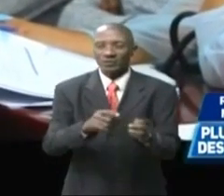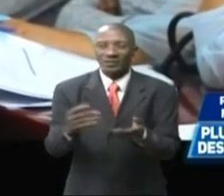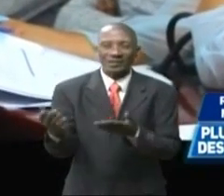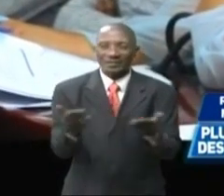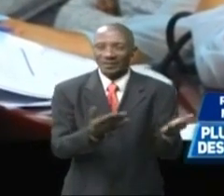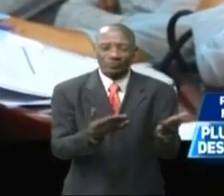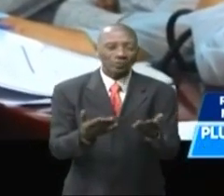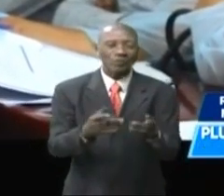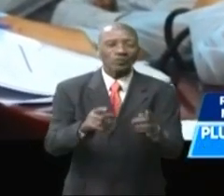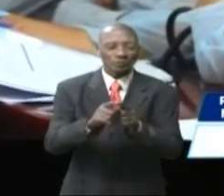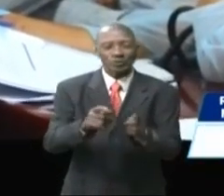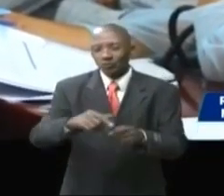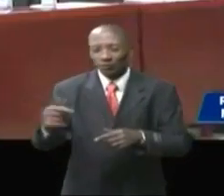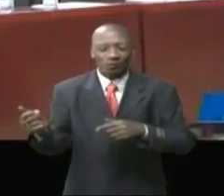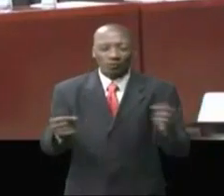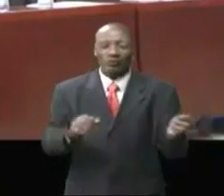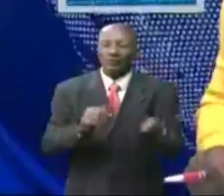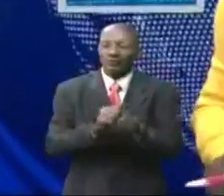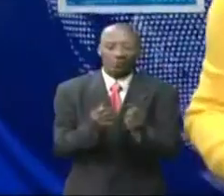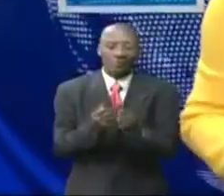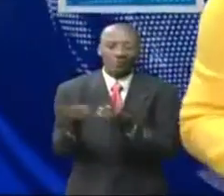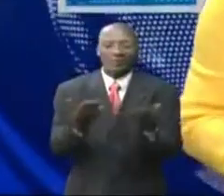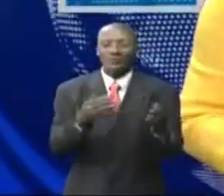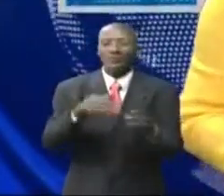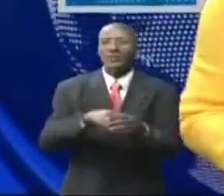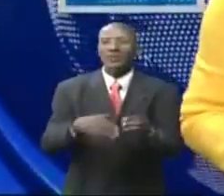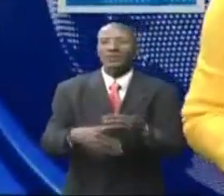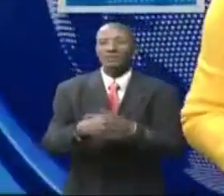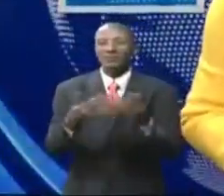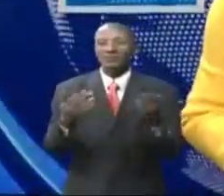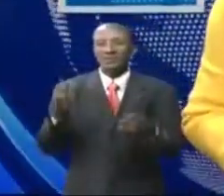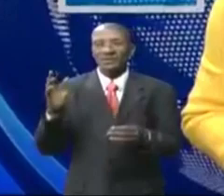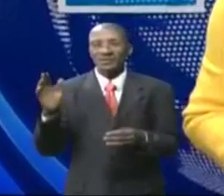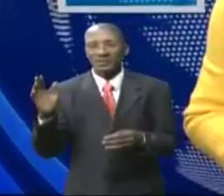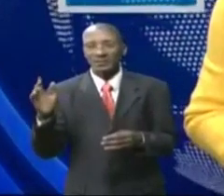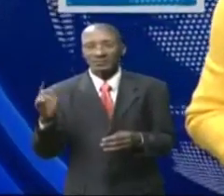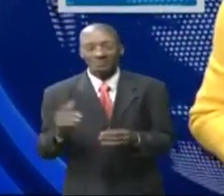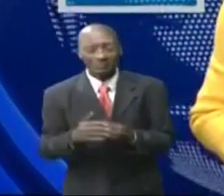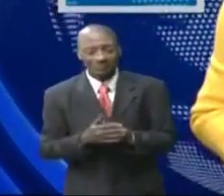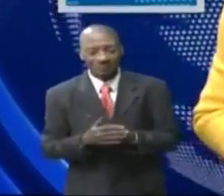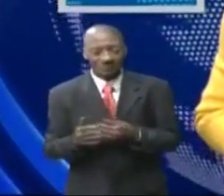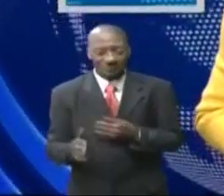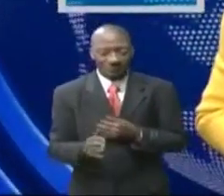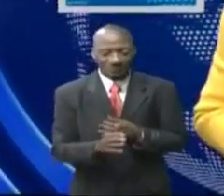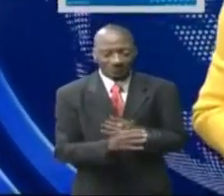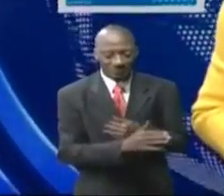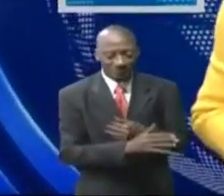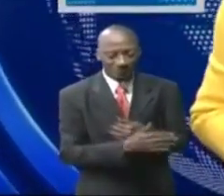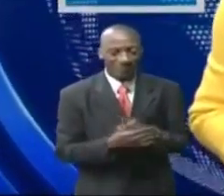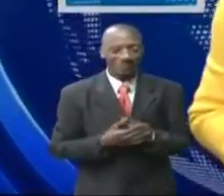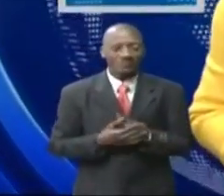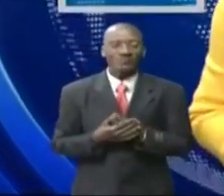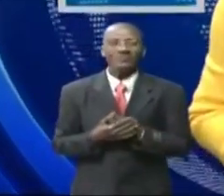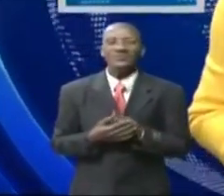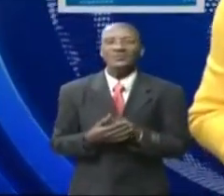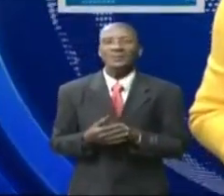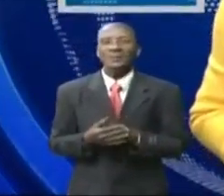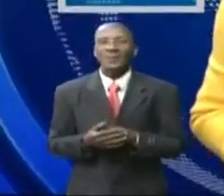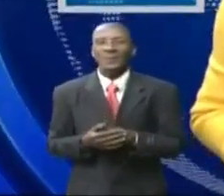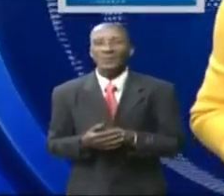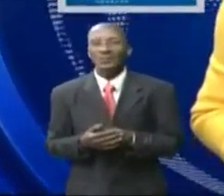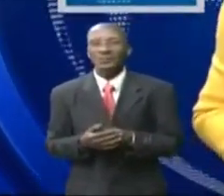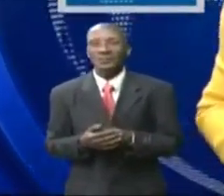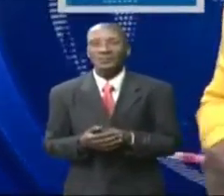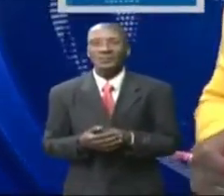l'assainissement de la ville-province Kinshasa. L'heure de la chasse aux déchets a sonné à l'occasion de la Journée internationale